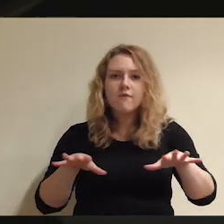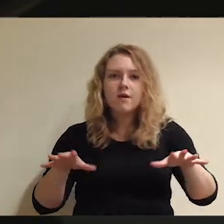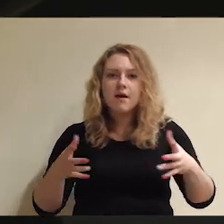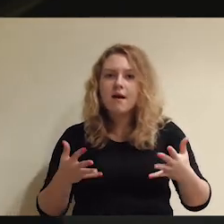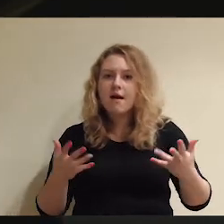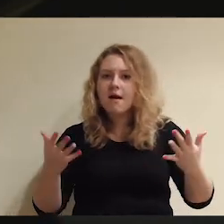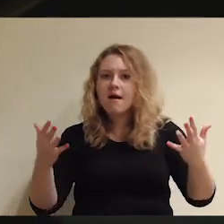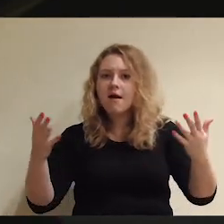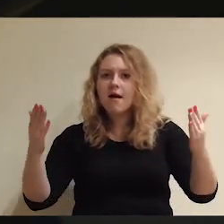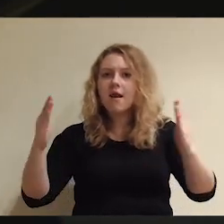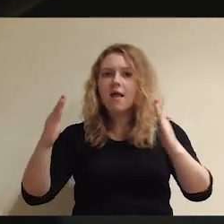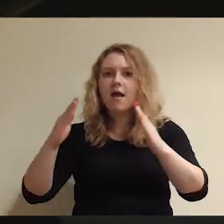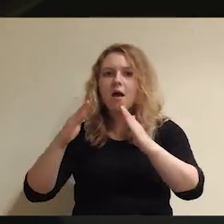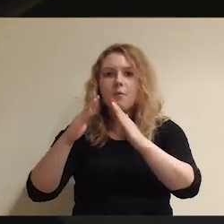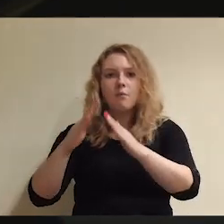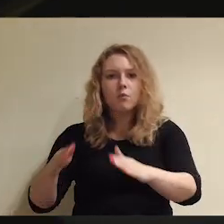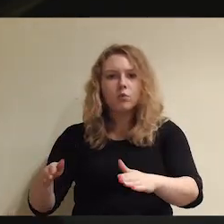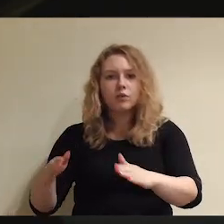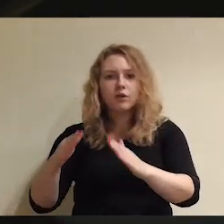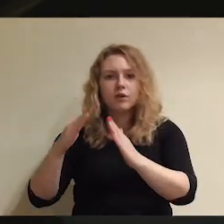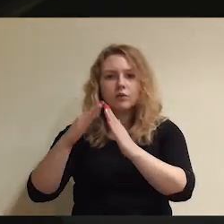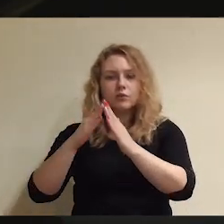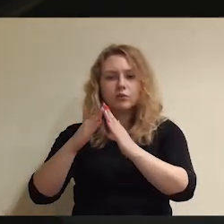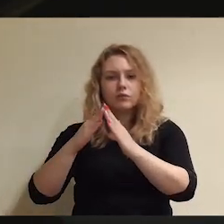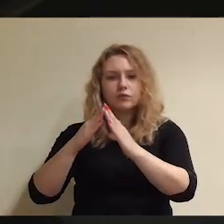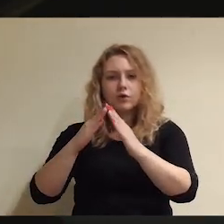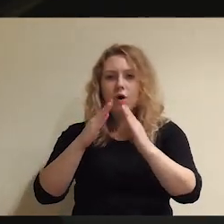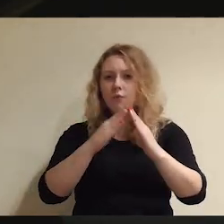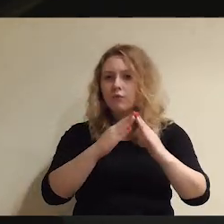Popatrz na dużą liczbę budynków.